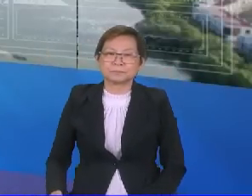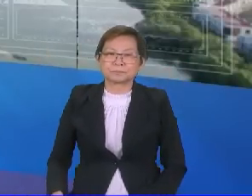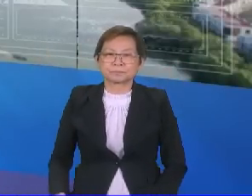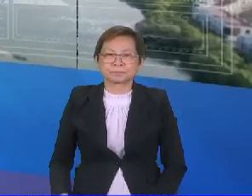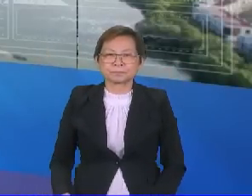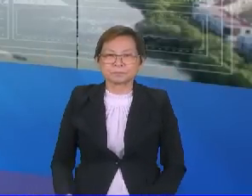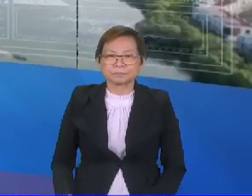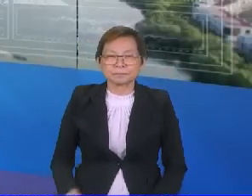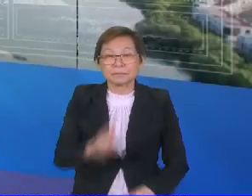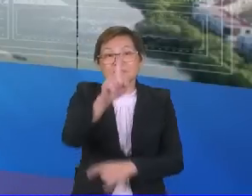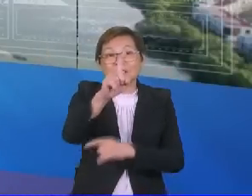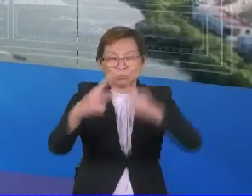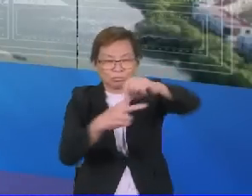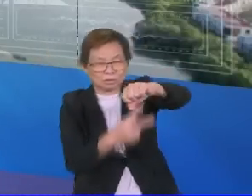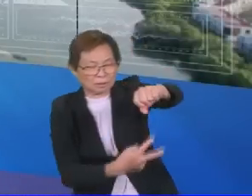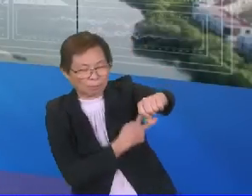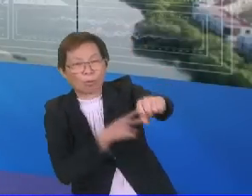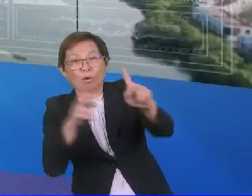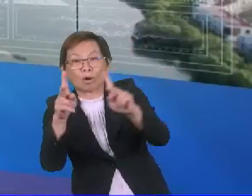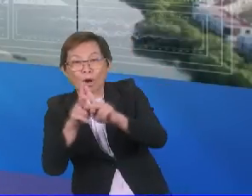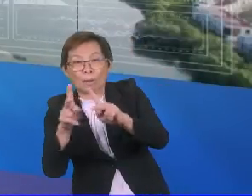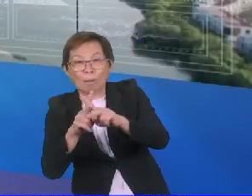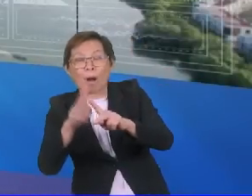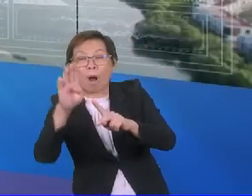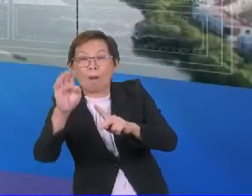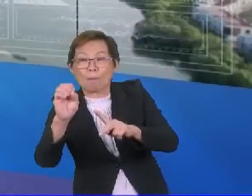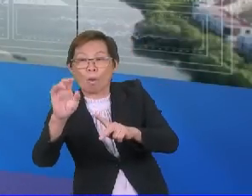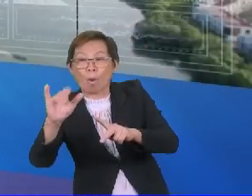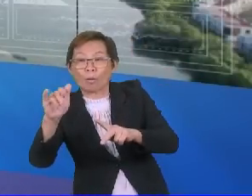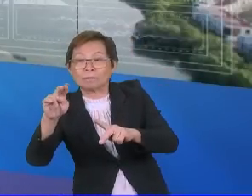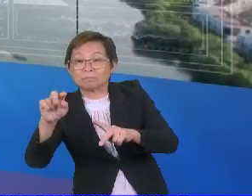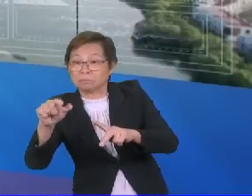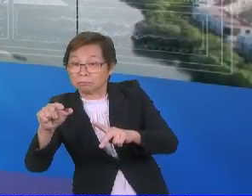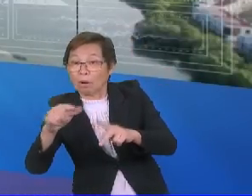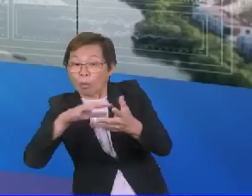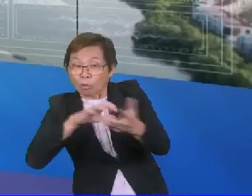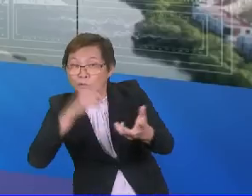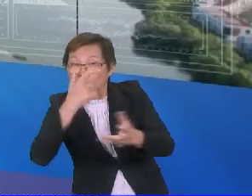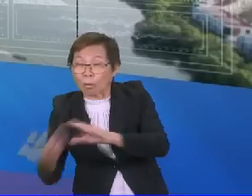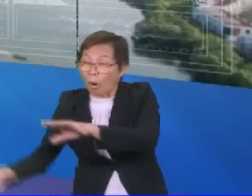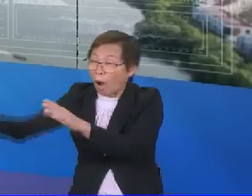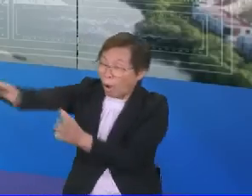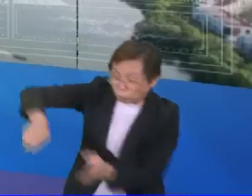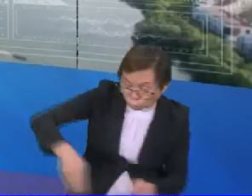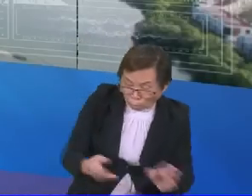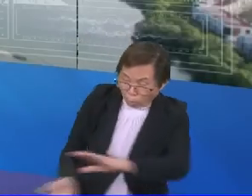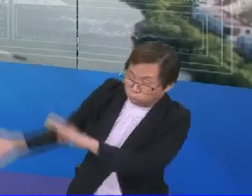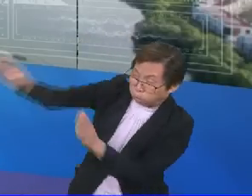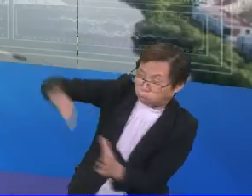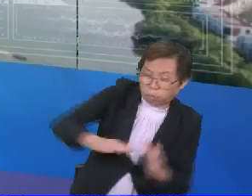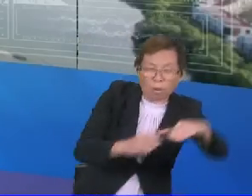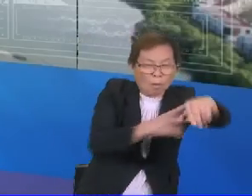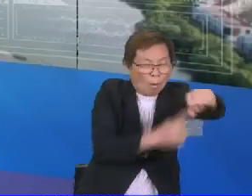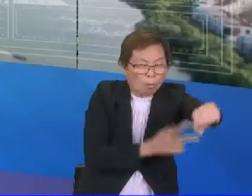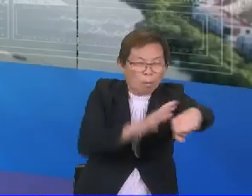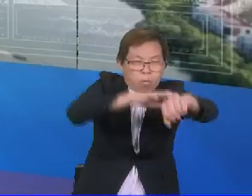sementara itu sebuah jembatan di kampung wahimpoyan yang rosak sebelum ini akibat aliran air sungai deras runtuh